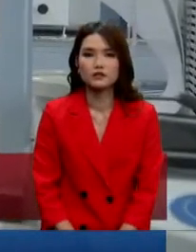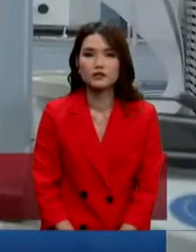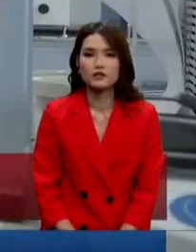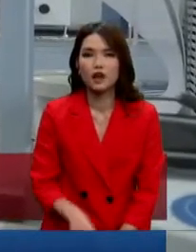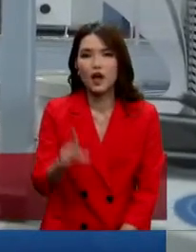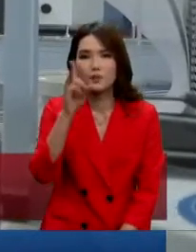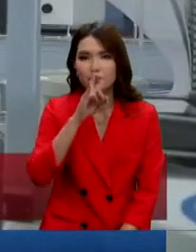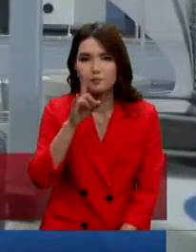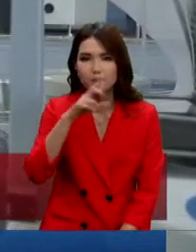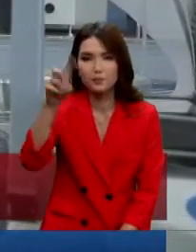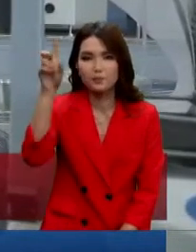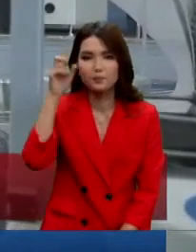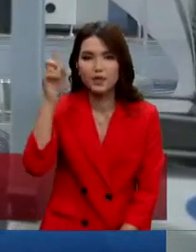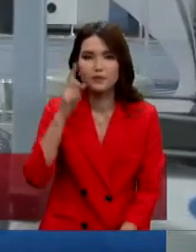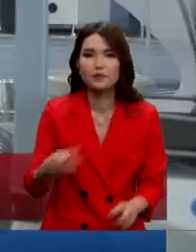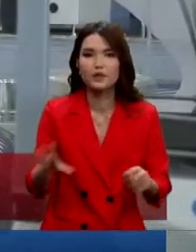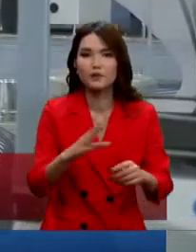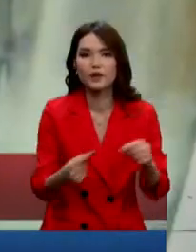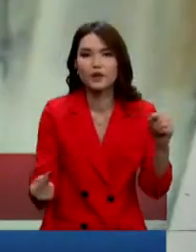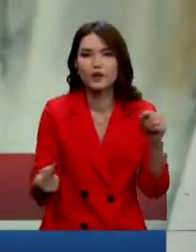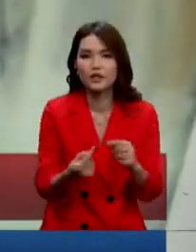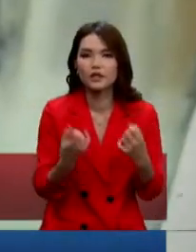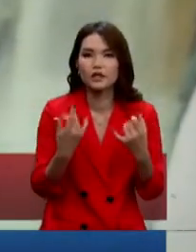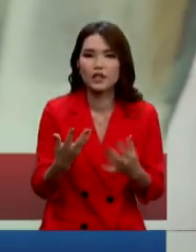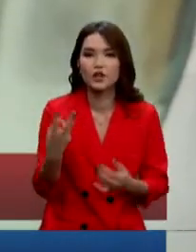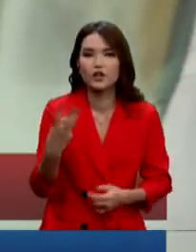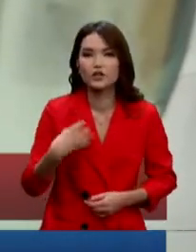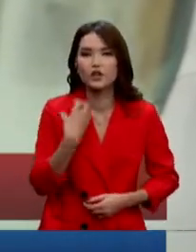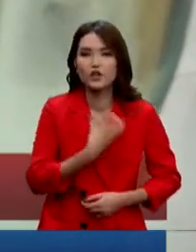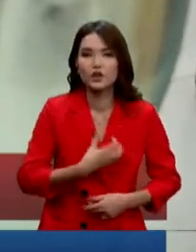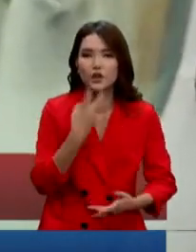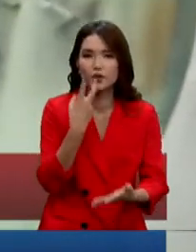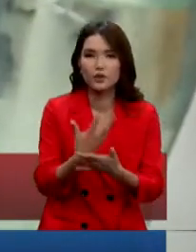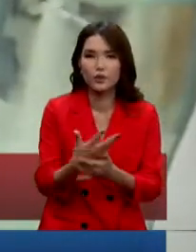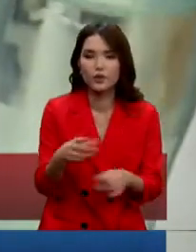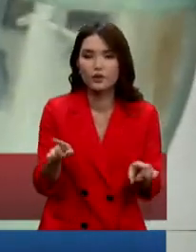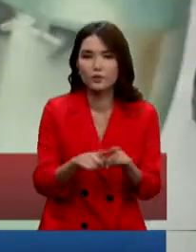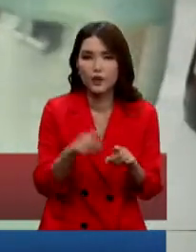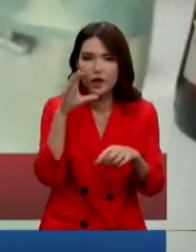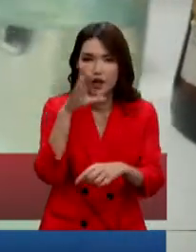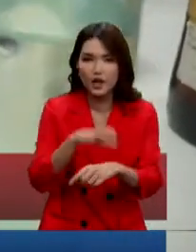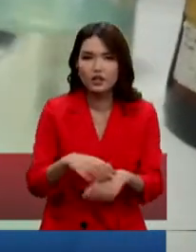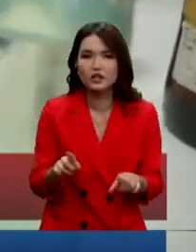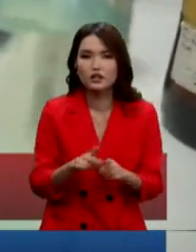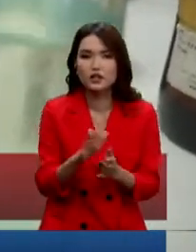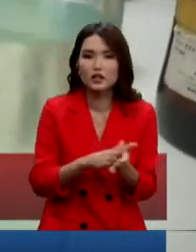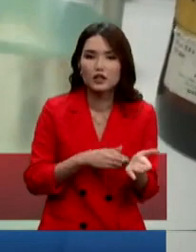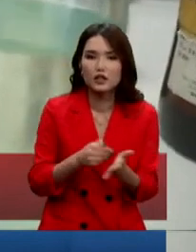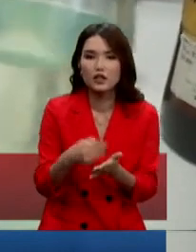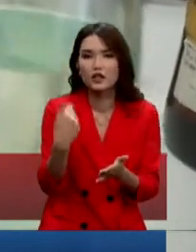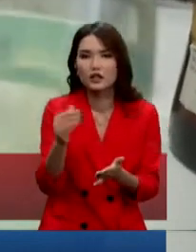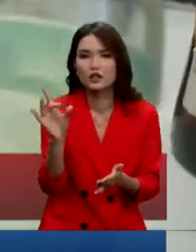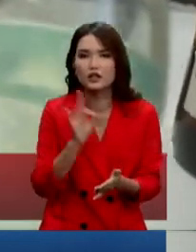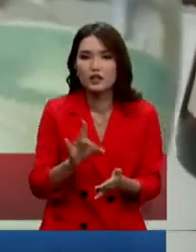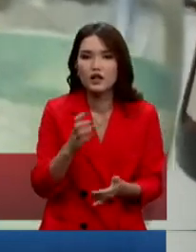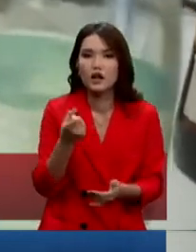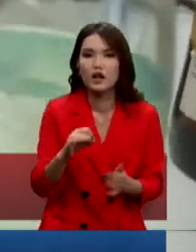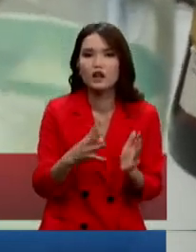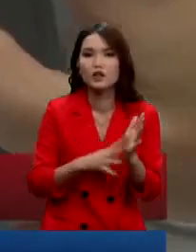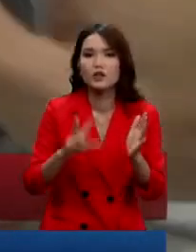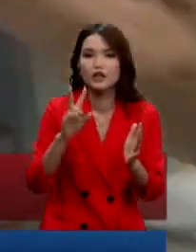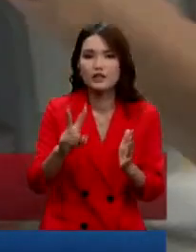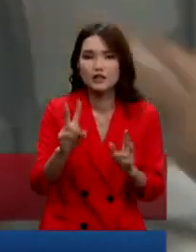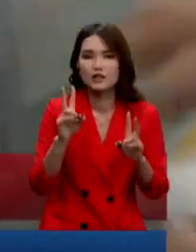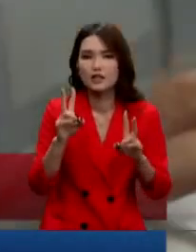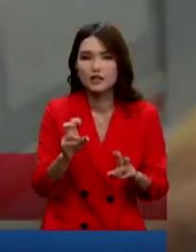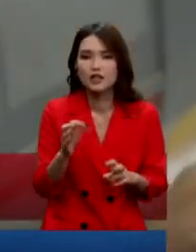Бензиннің мемлекеттік стандарттарға сәйкестігі үш негізгі көрсеткіш бойынша анықталады. Алдымен жанармайдың тығыздығы өлшінеді. АИ-92 маркалы